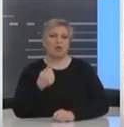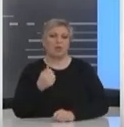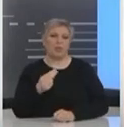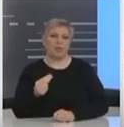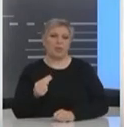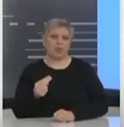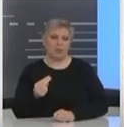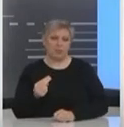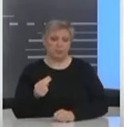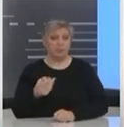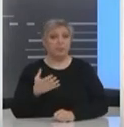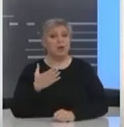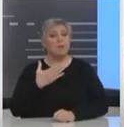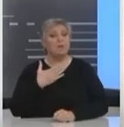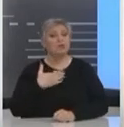πω